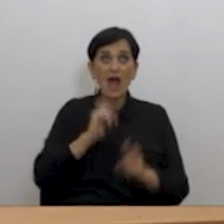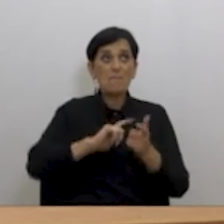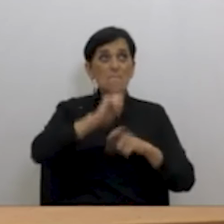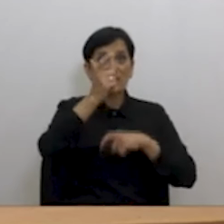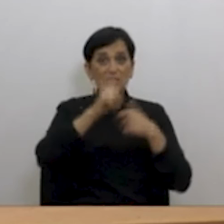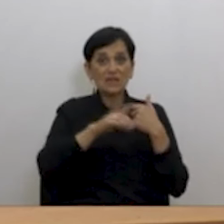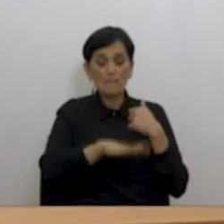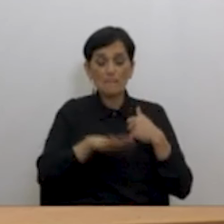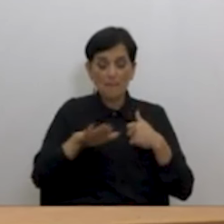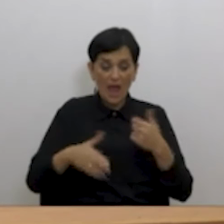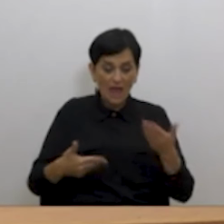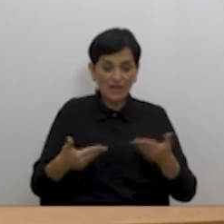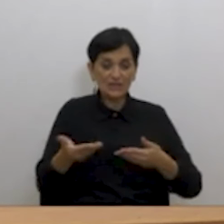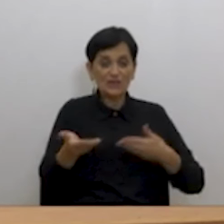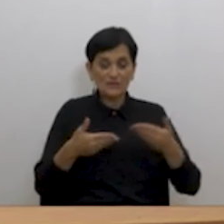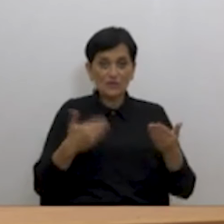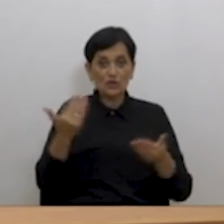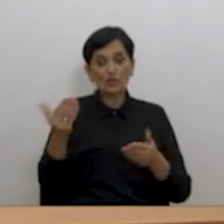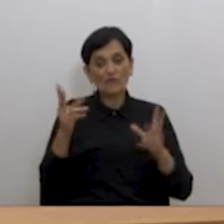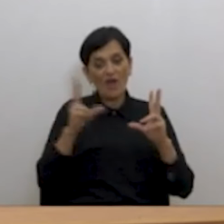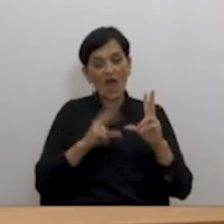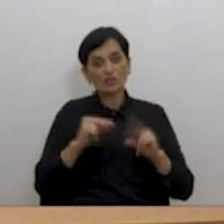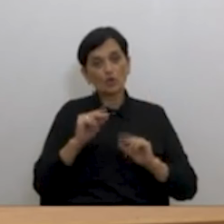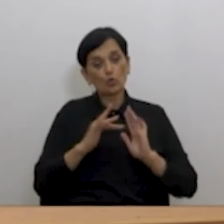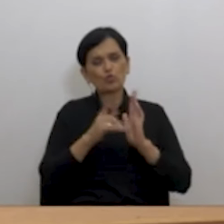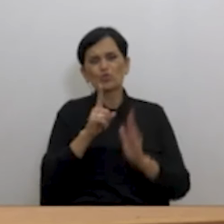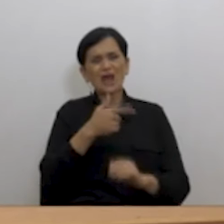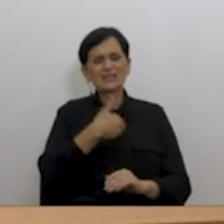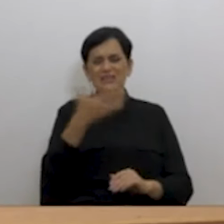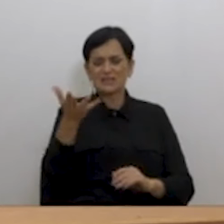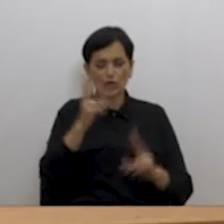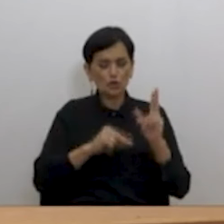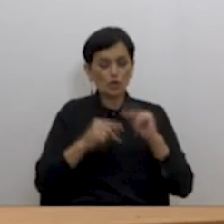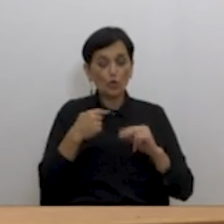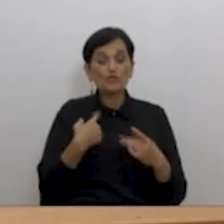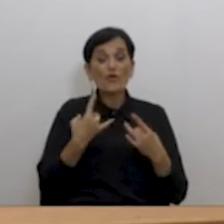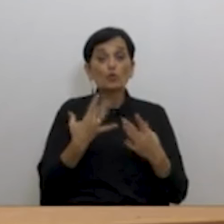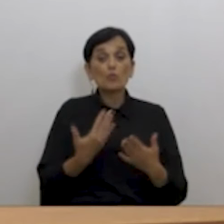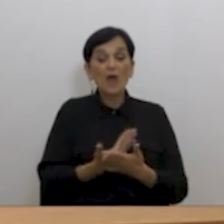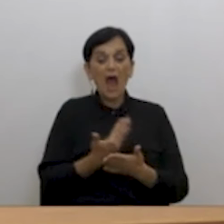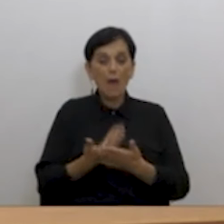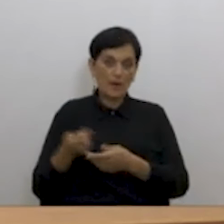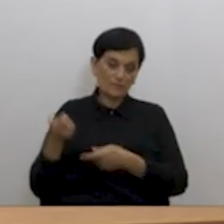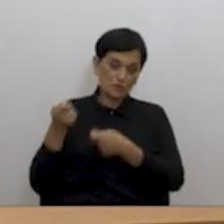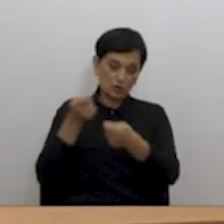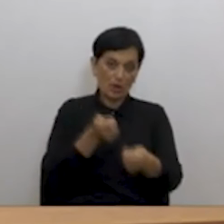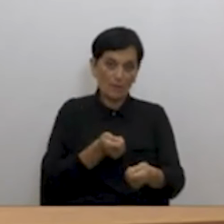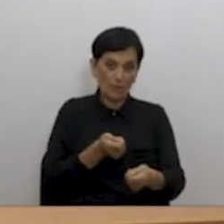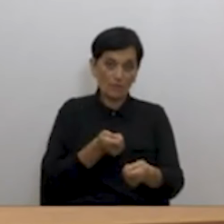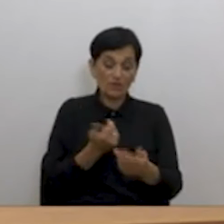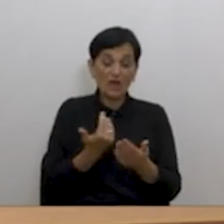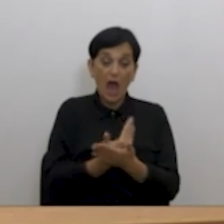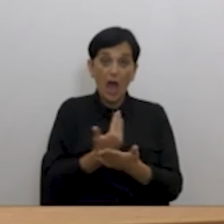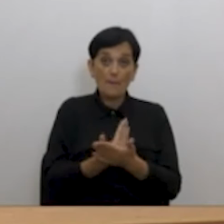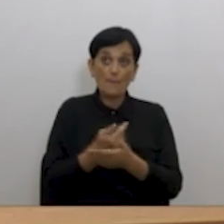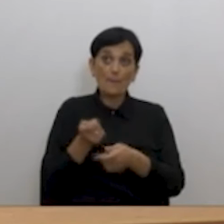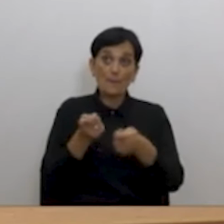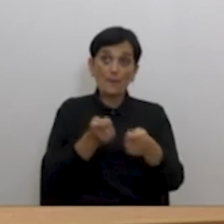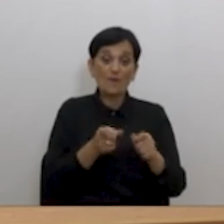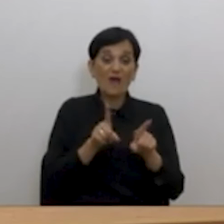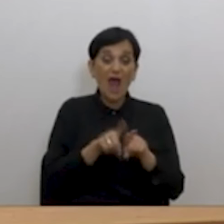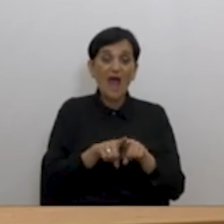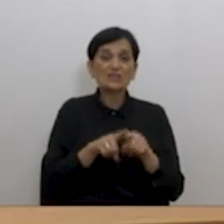ფეხით ვიარეთ და თქვენ ჩათვალეთ რომ ტურისტული რადგან გინდათ იმას ჩათვალოთ ჩვენ უბრალოდ ამბავი ჩამოვიტანეთ აქ ამბავი და ასეთი